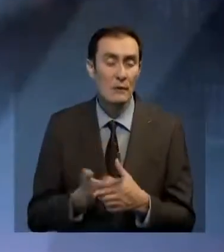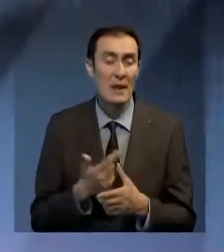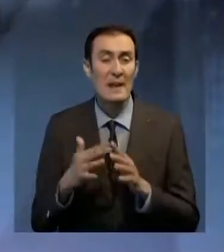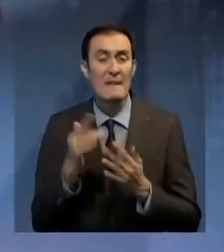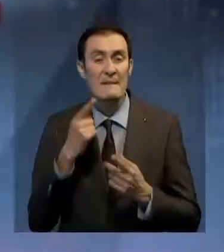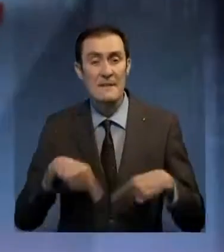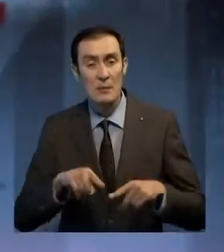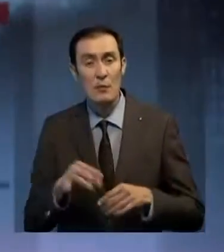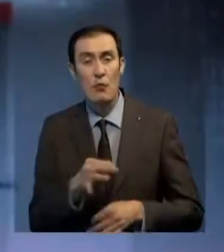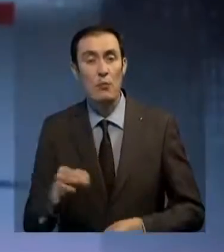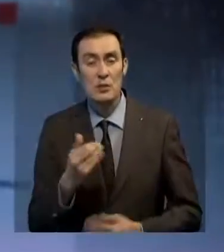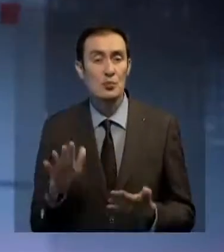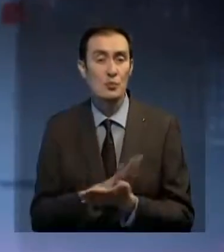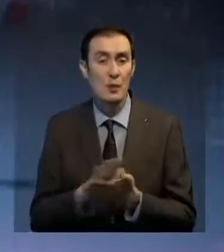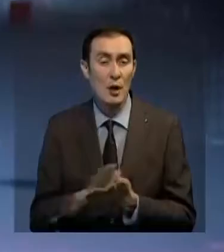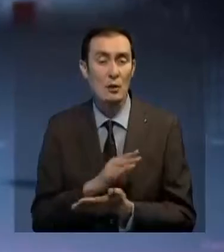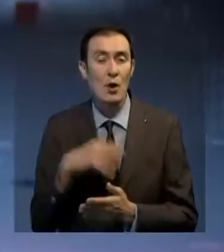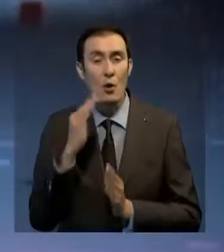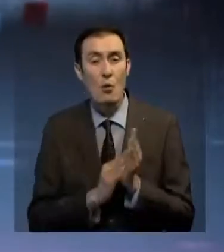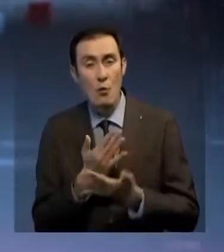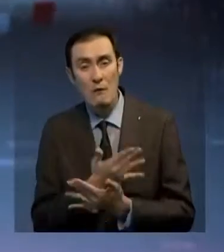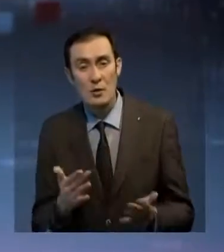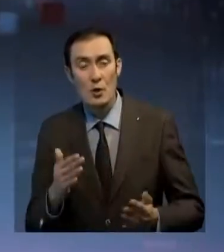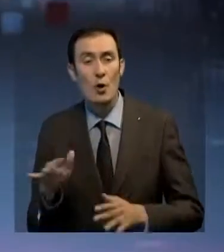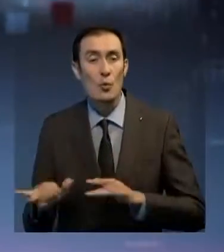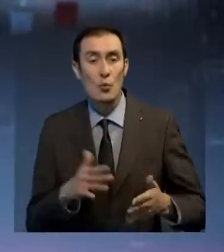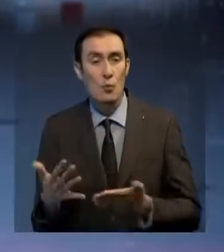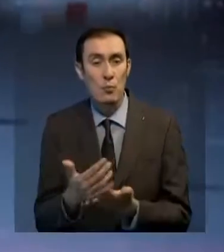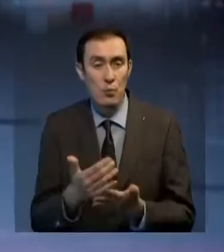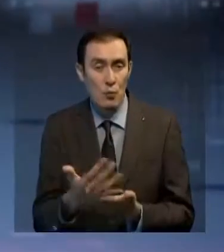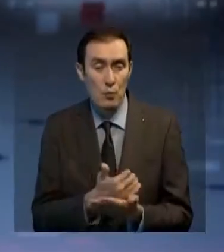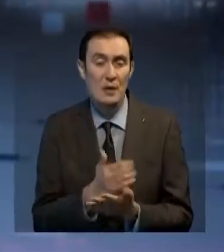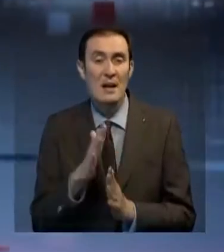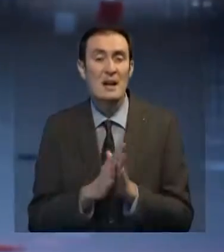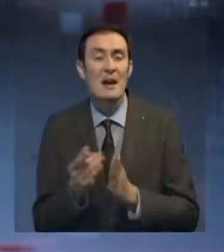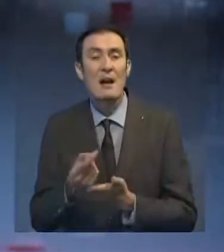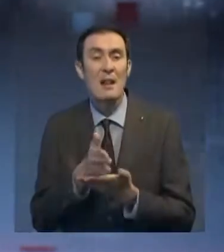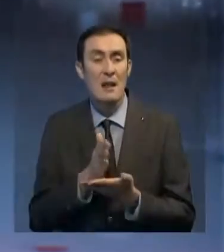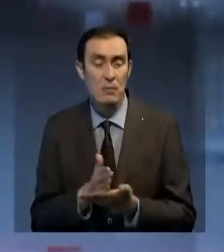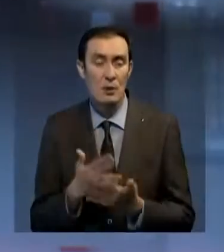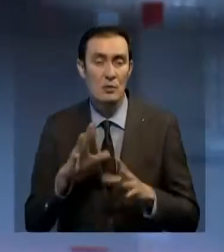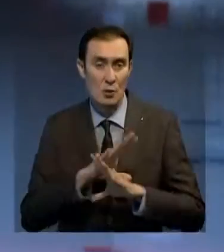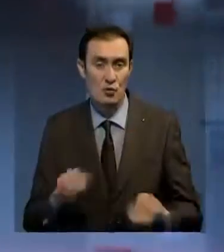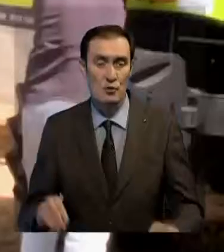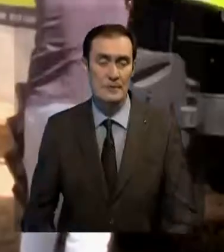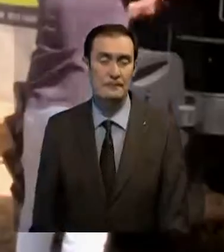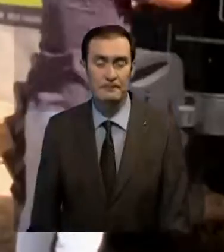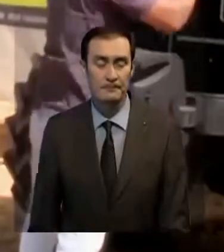картофель. Фермеры области сейчас убирают овощи. Уборка зерновых уже завершена.